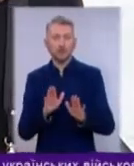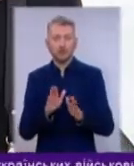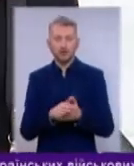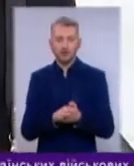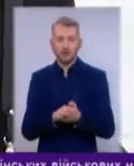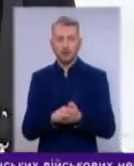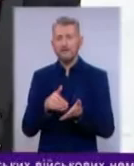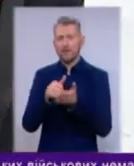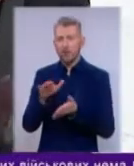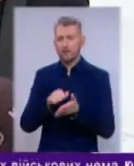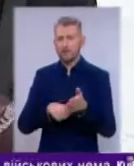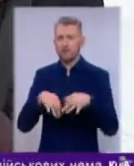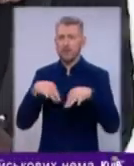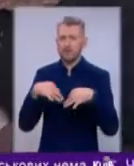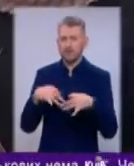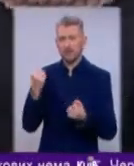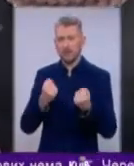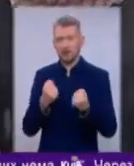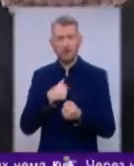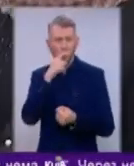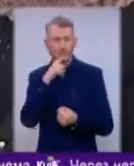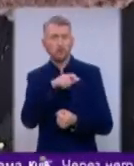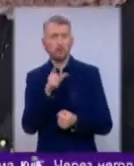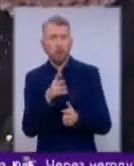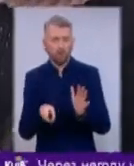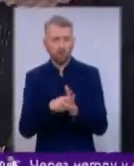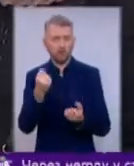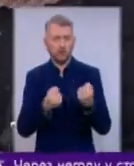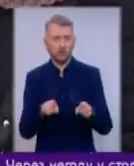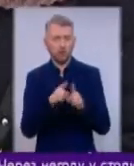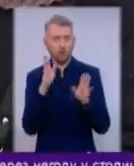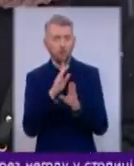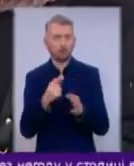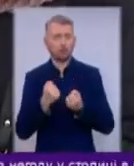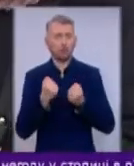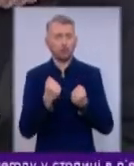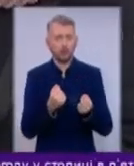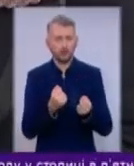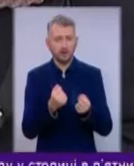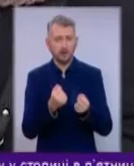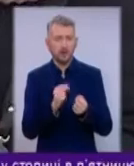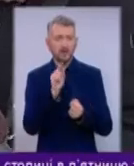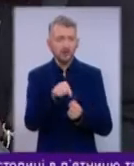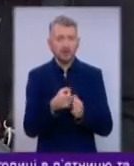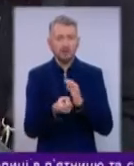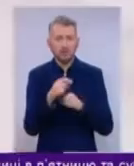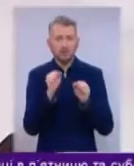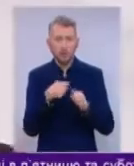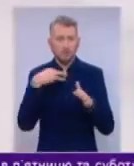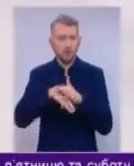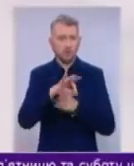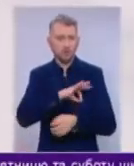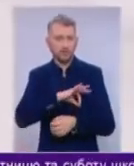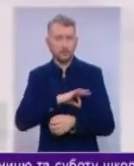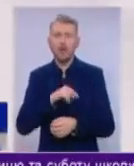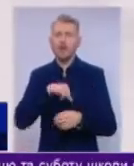машини, від транспорту. Я не розумію цих людей, які сідають за кермо в таку погоду, щоб доїхати звідти, звідки є можливість доїхати на метро. Ну, то